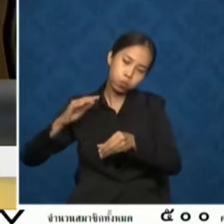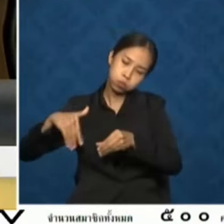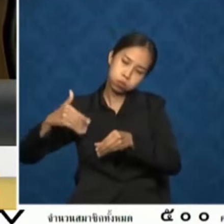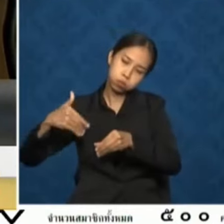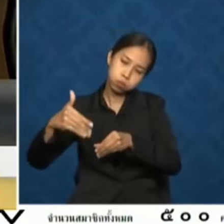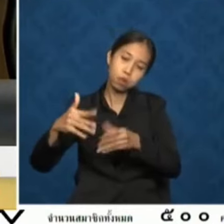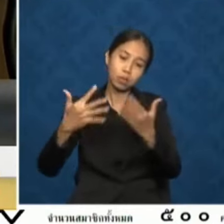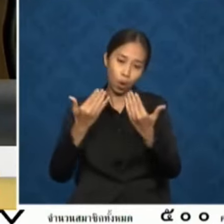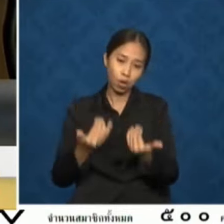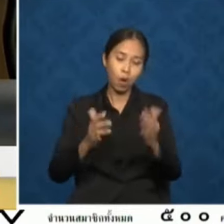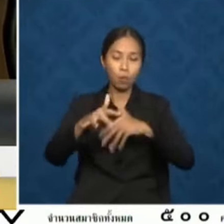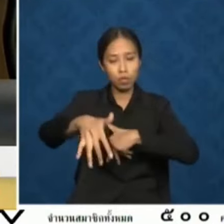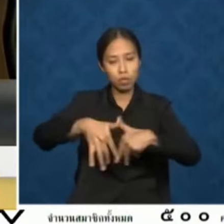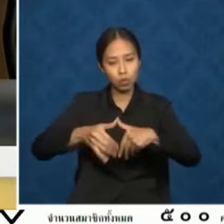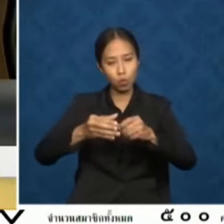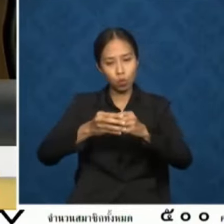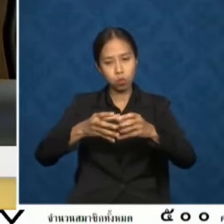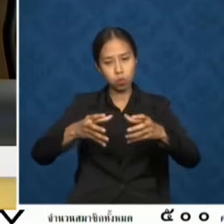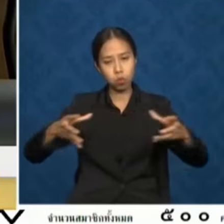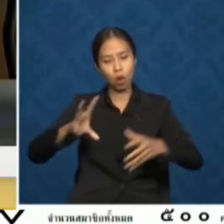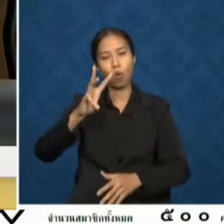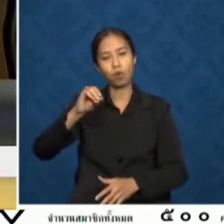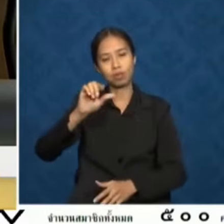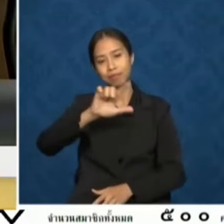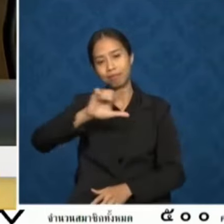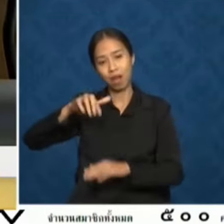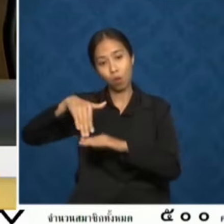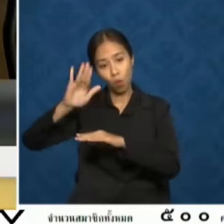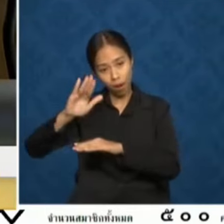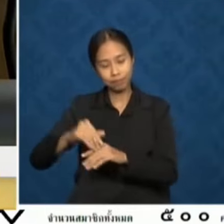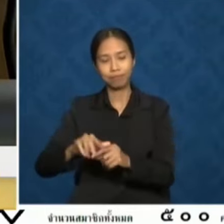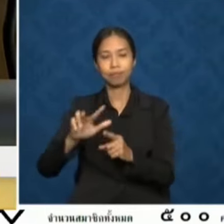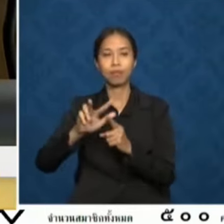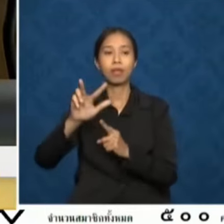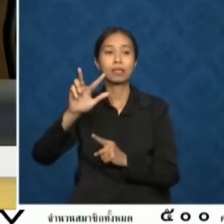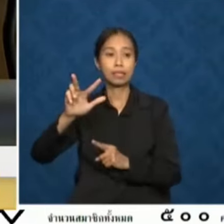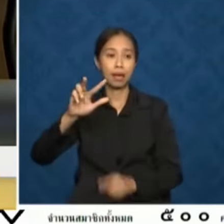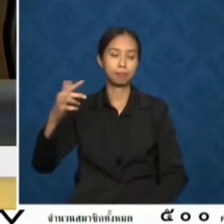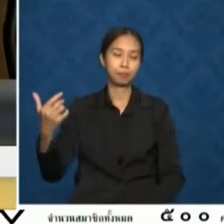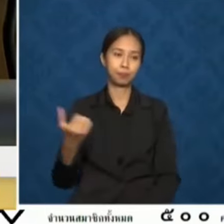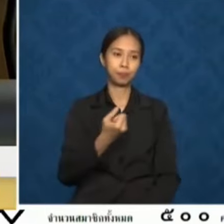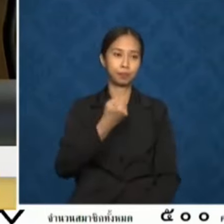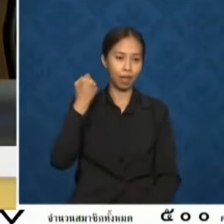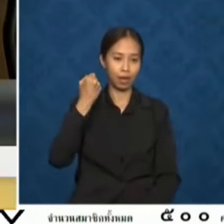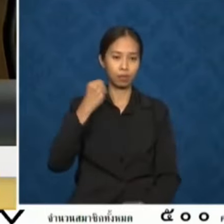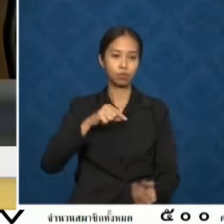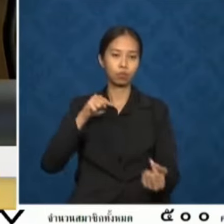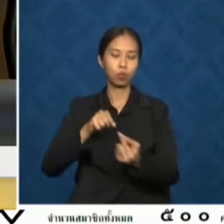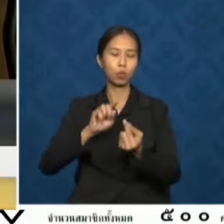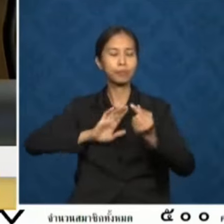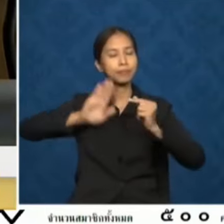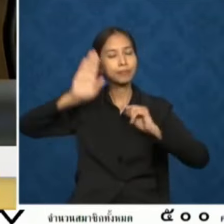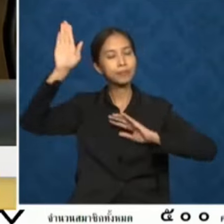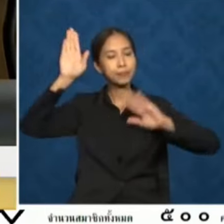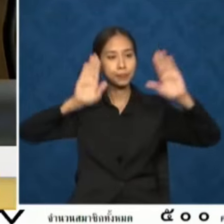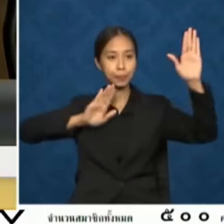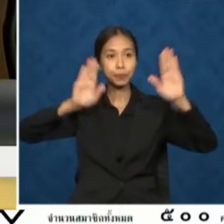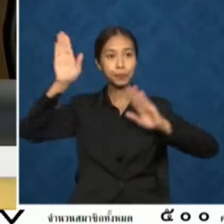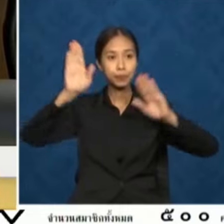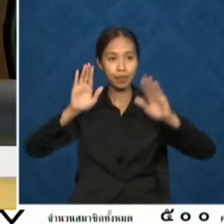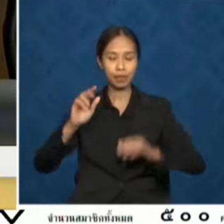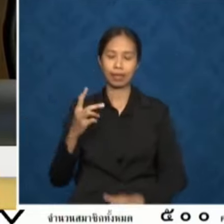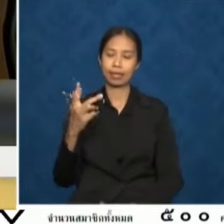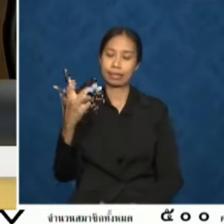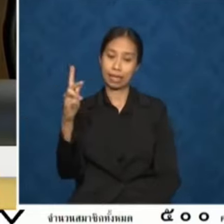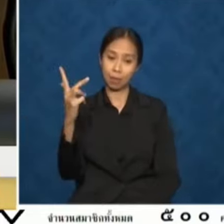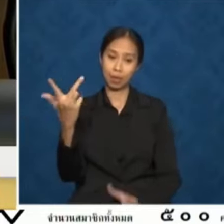นี่60 กว่าล้านอันที่สามครับอำนาจประชาธิปไตย3หลักนี้แห